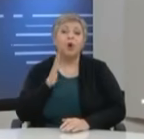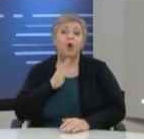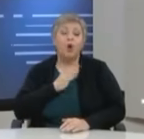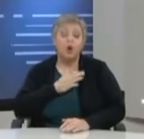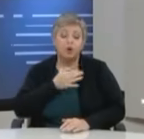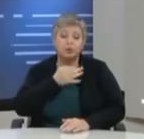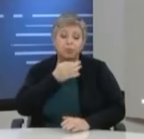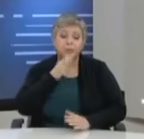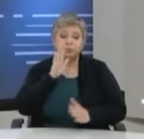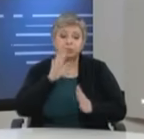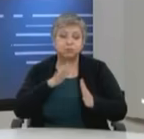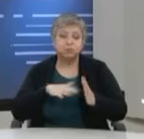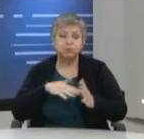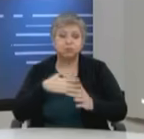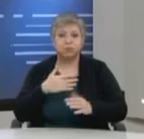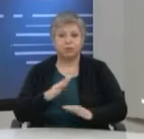Θα τα ακούσετε όλα. Σας παρακαλώ.